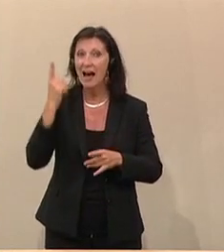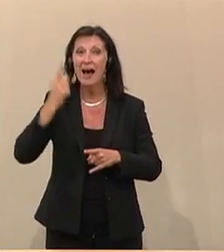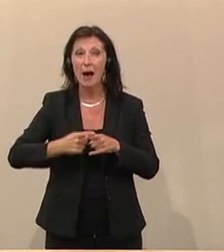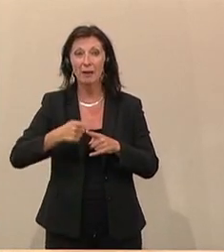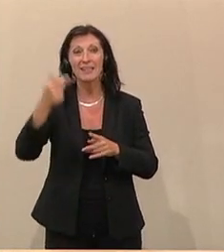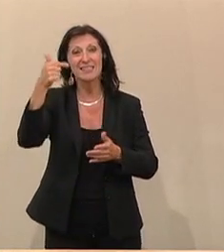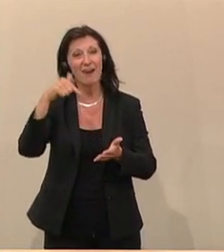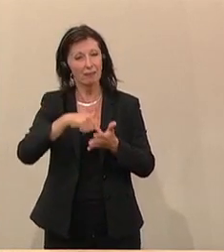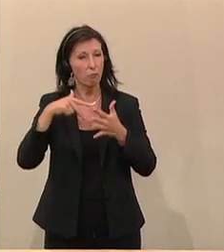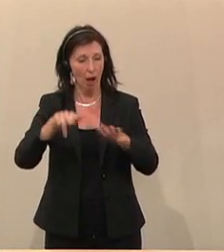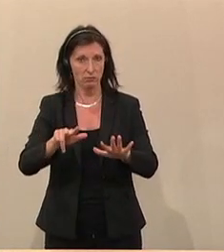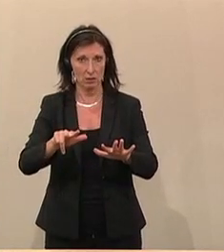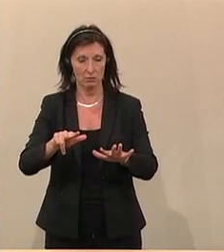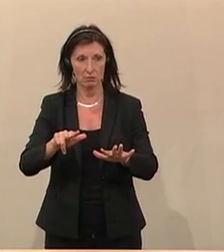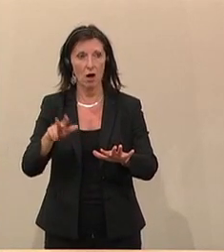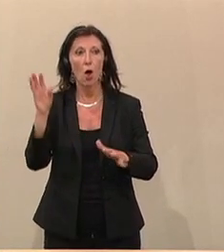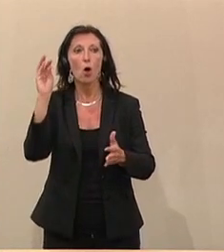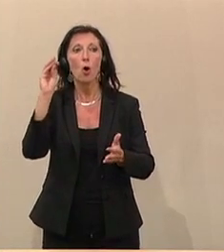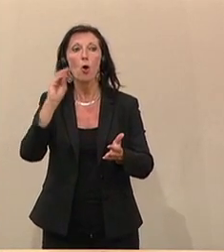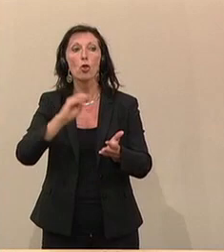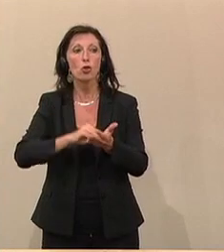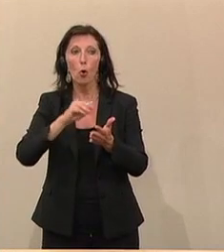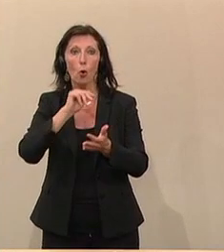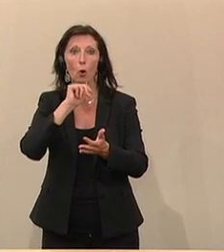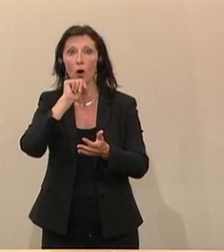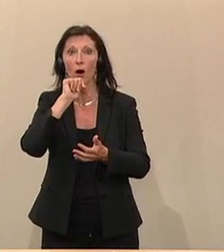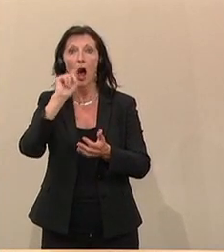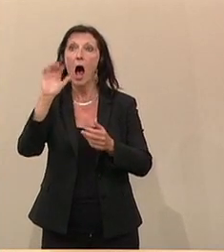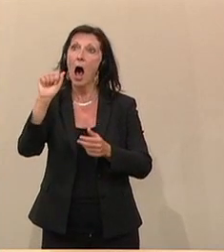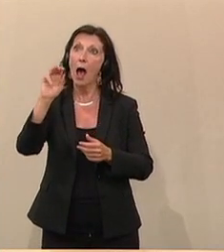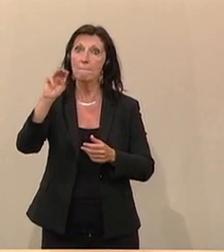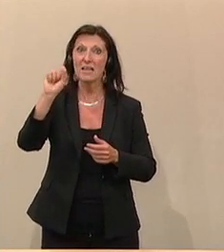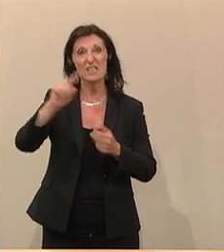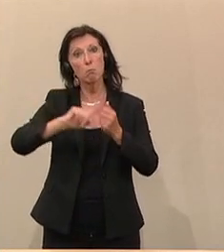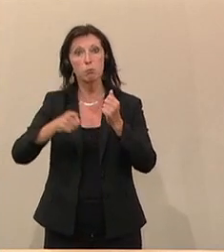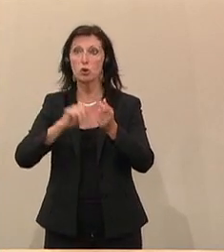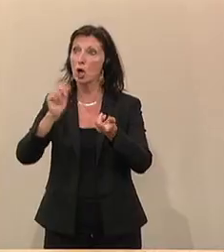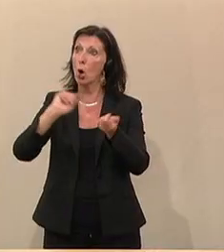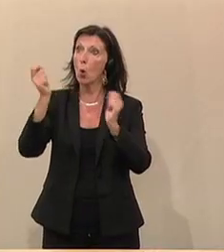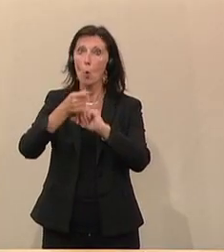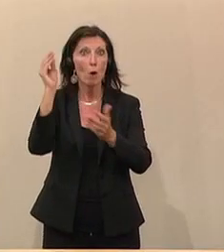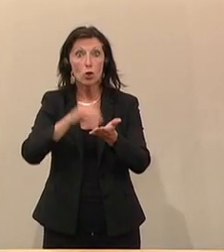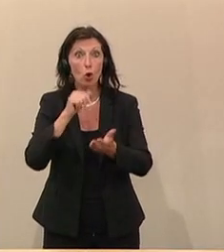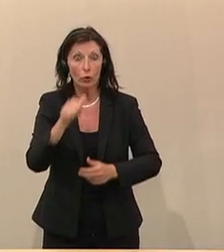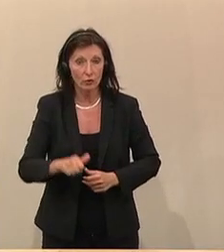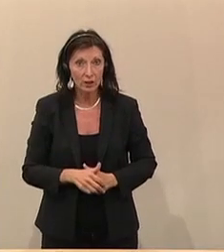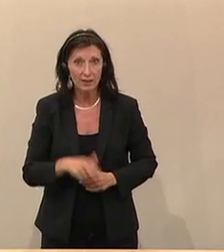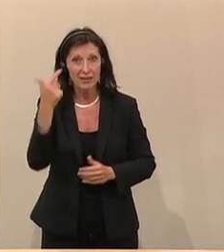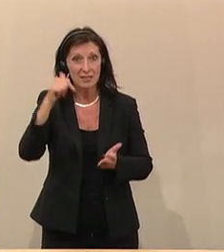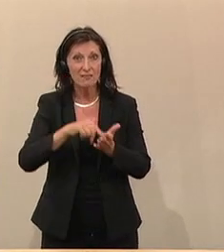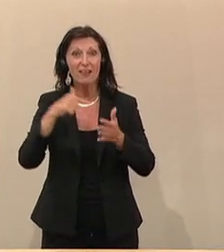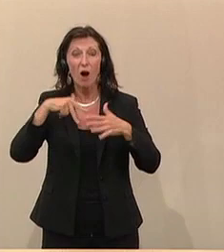2018 noch nicht einmal eine budgetäre änderung statt gefunden hat weil die genaue aufteilung für